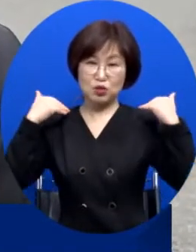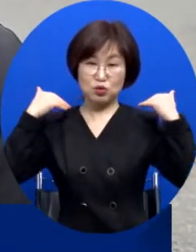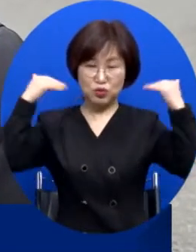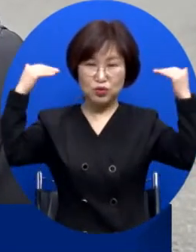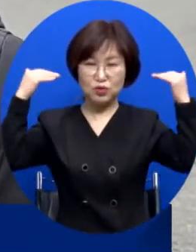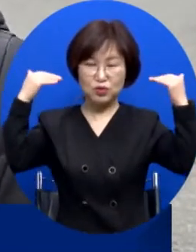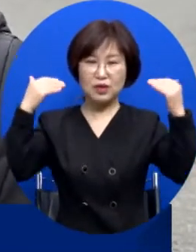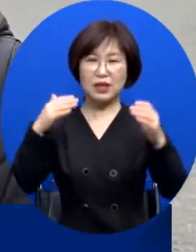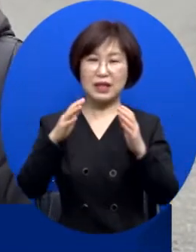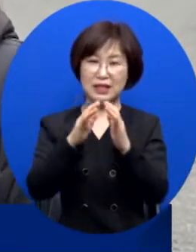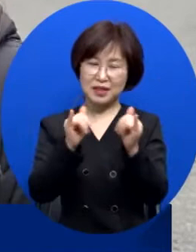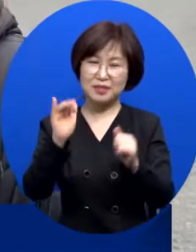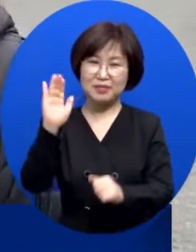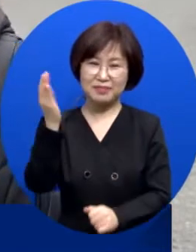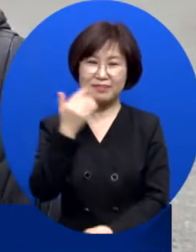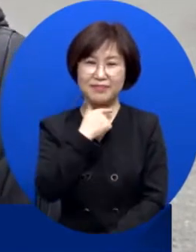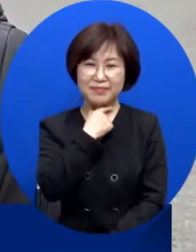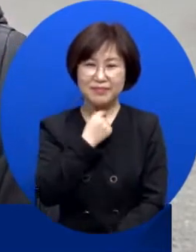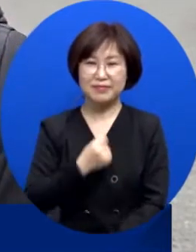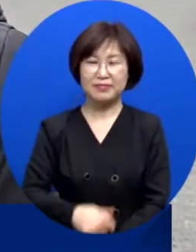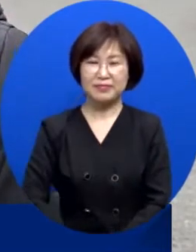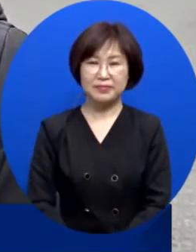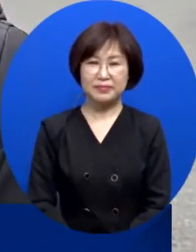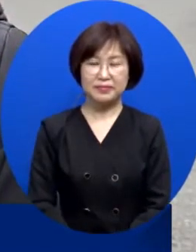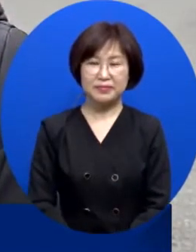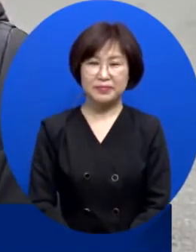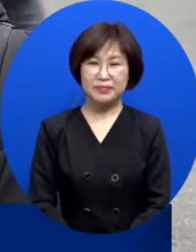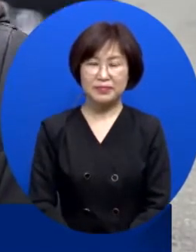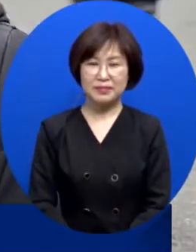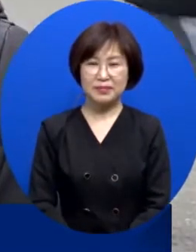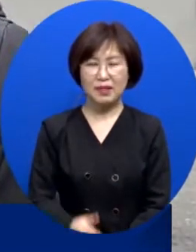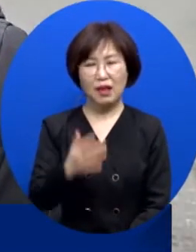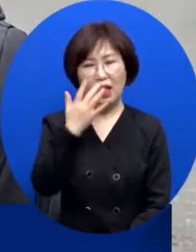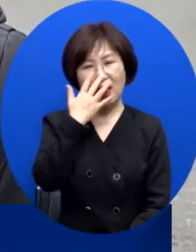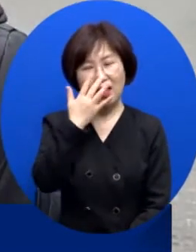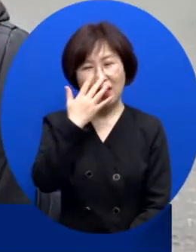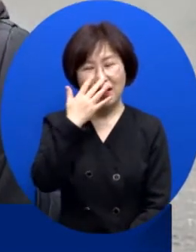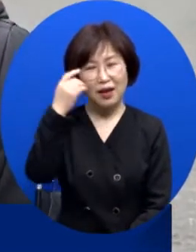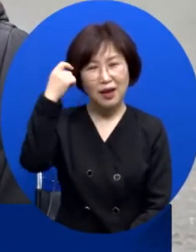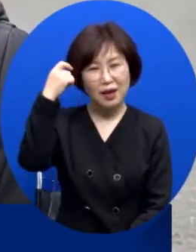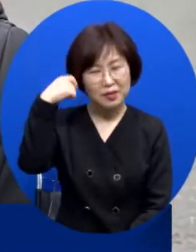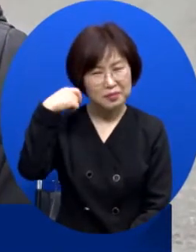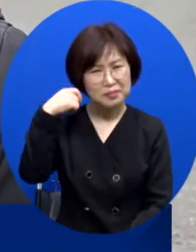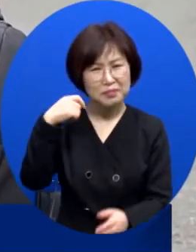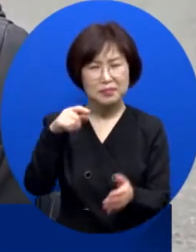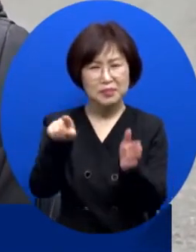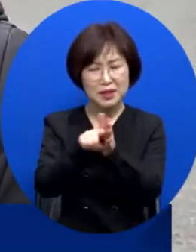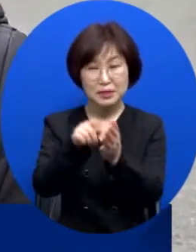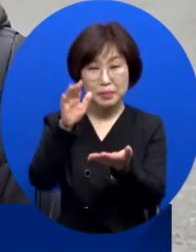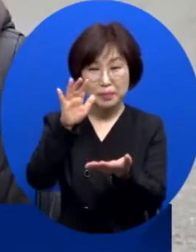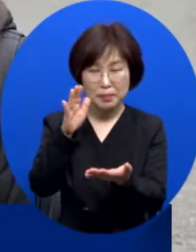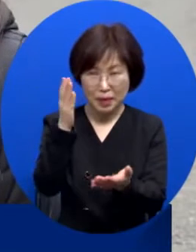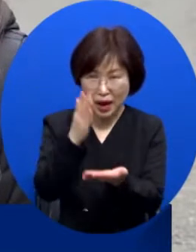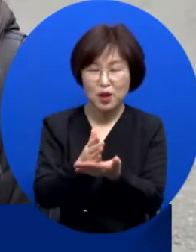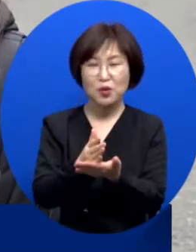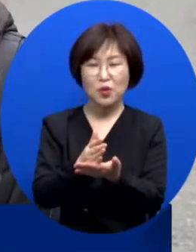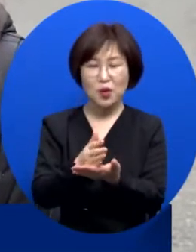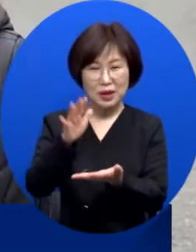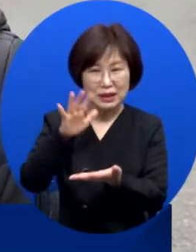성숙한 사람이 되었으면 좋겠습니다. 미지근한 신앙에서 열정적인 신앙이